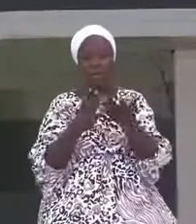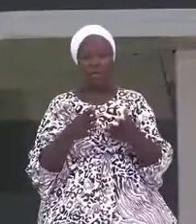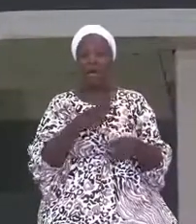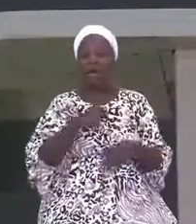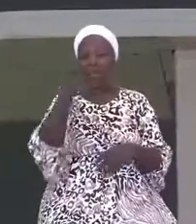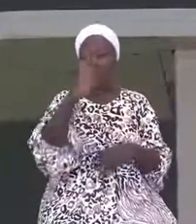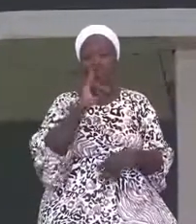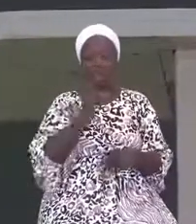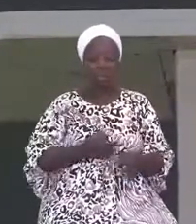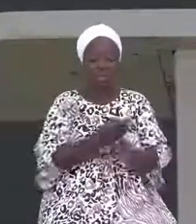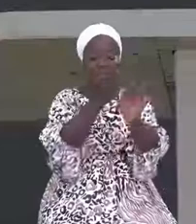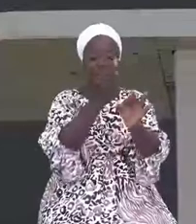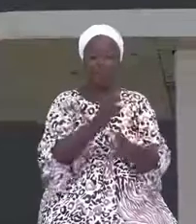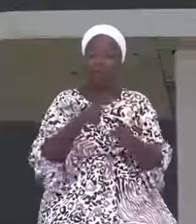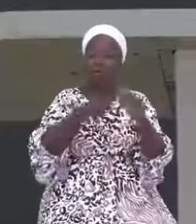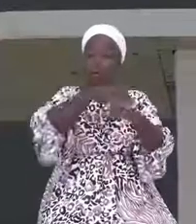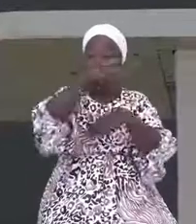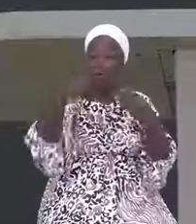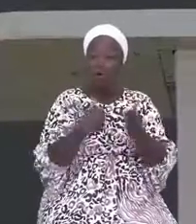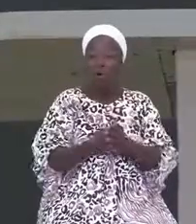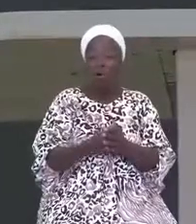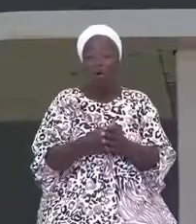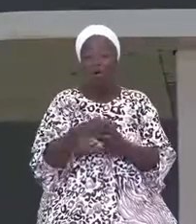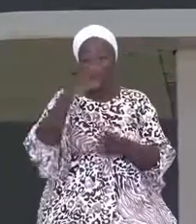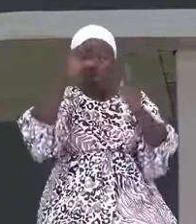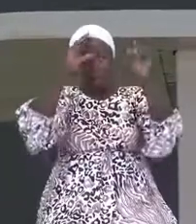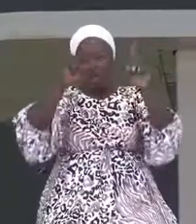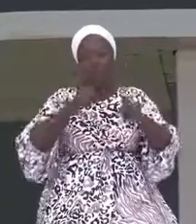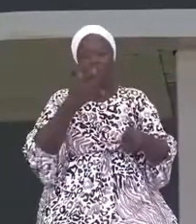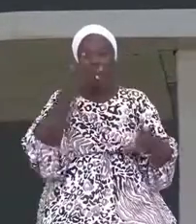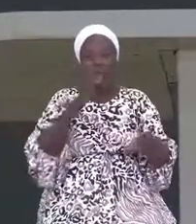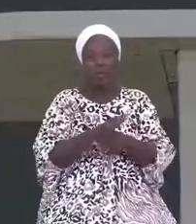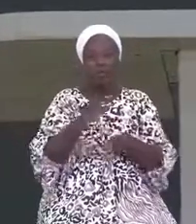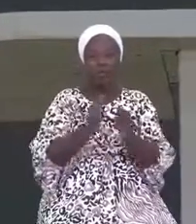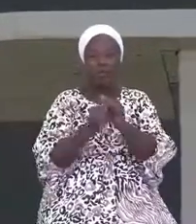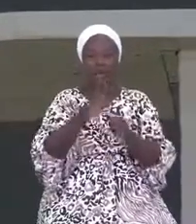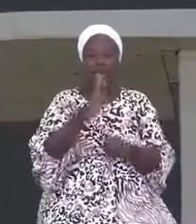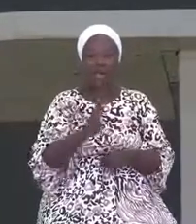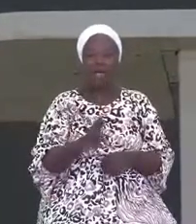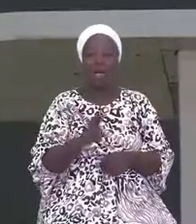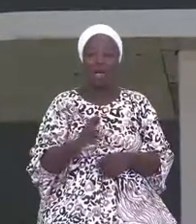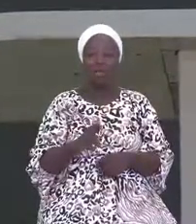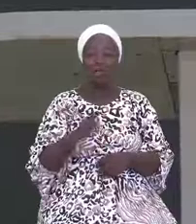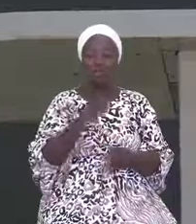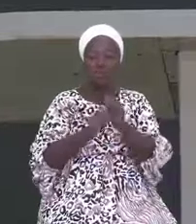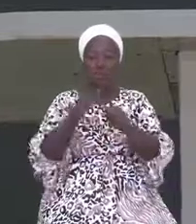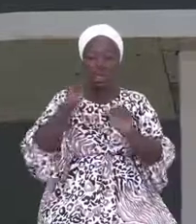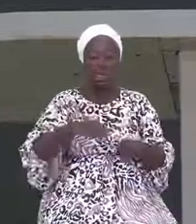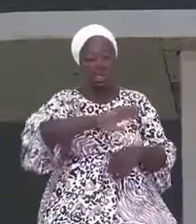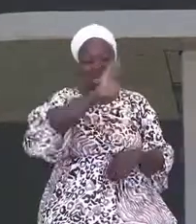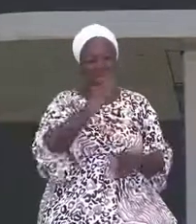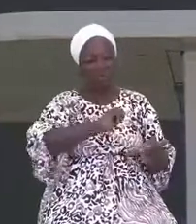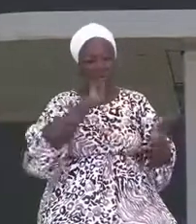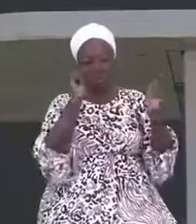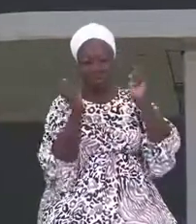ces promesses qui sont immuables immuables qui ne changeront pas un échangeront pas ce que